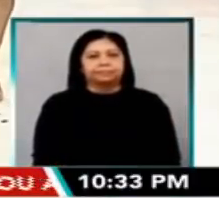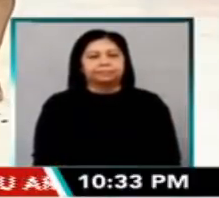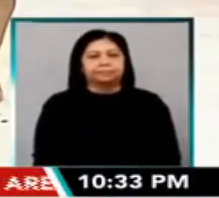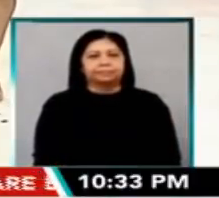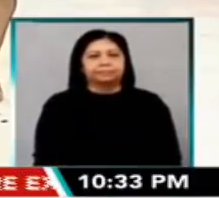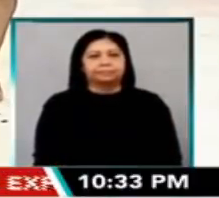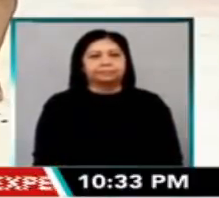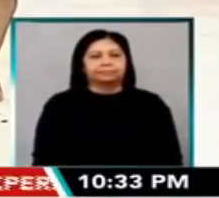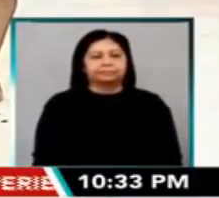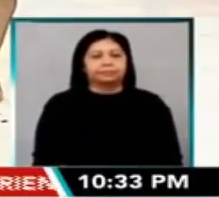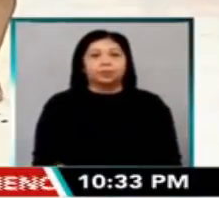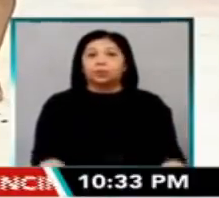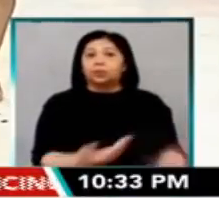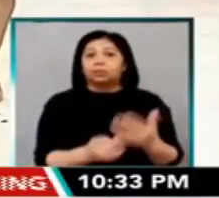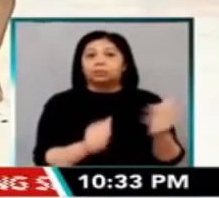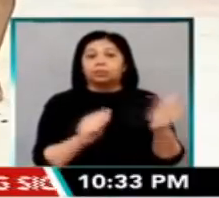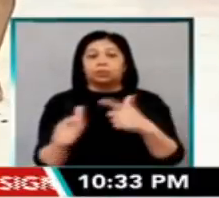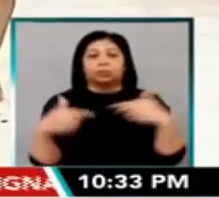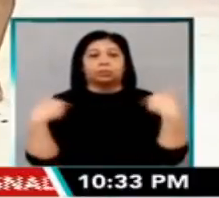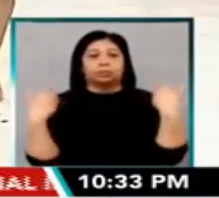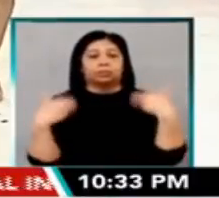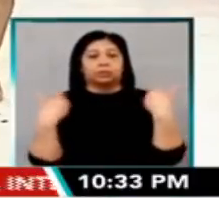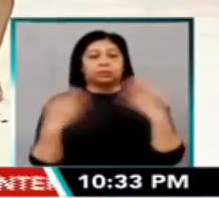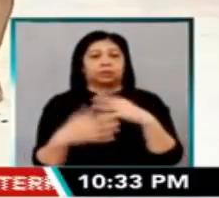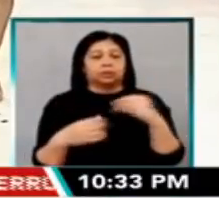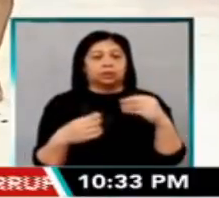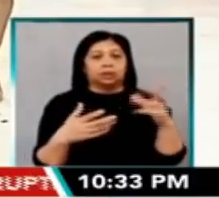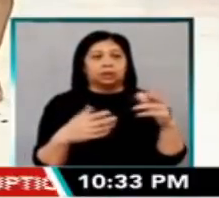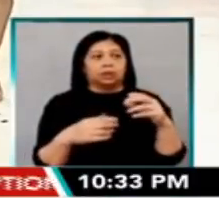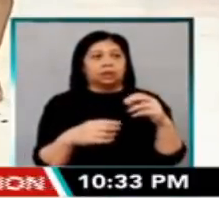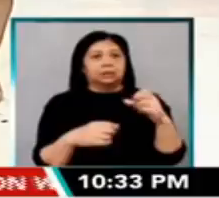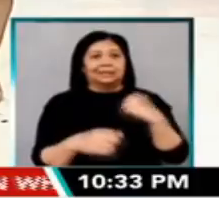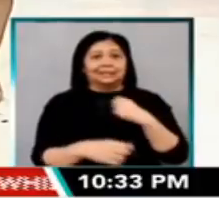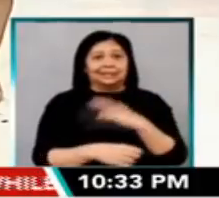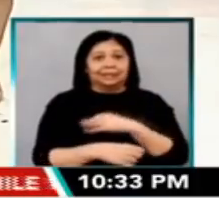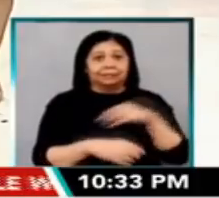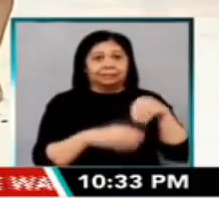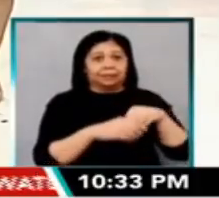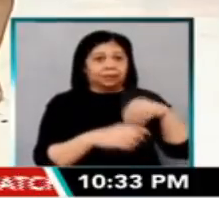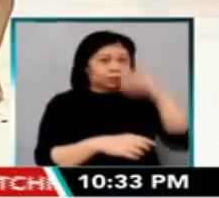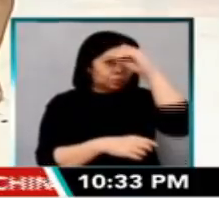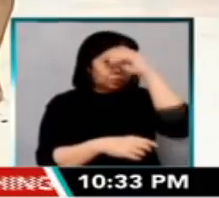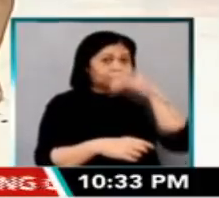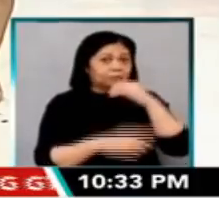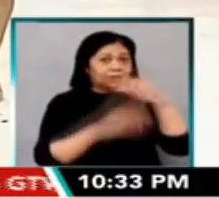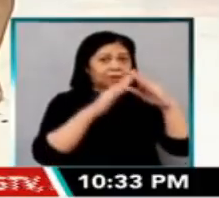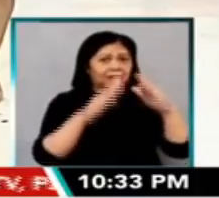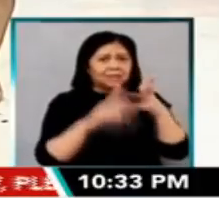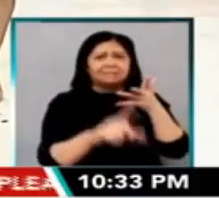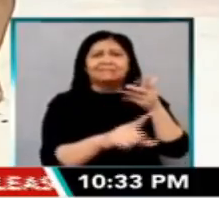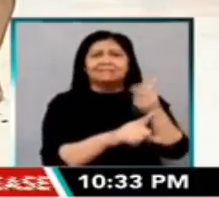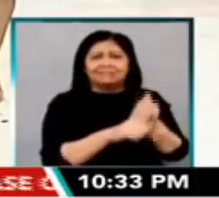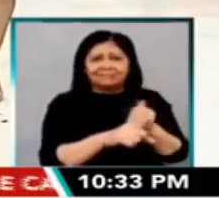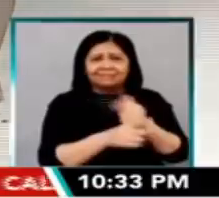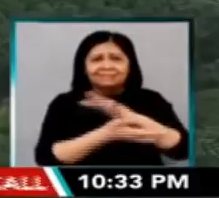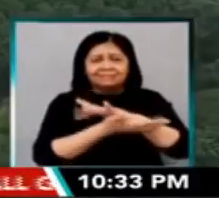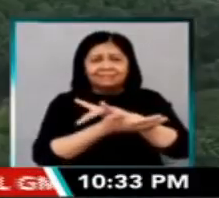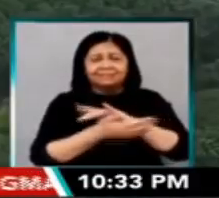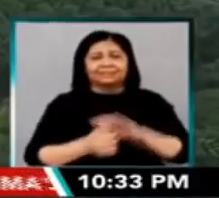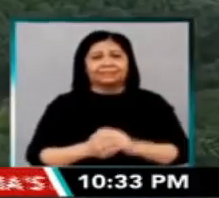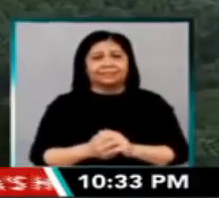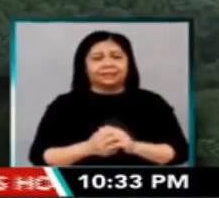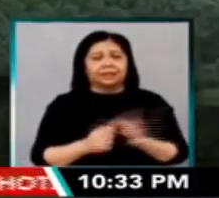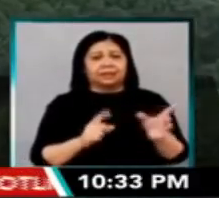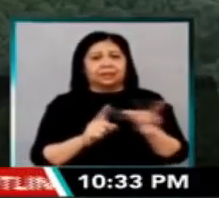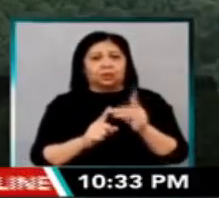Halos lahat ng mga minor de edad at tauhan ng isang bahay ampunan sa Quezon City ang tinamaan ng COVID-19. Sa 168 na